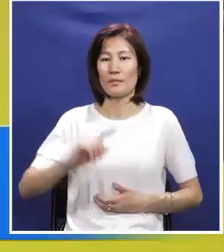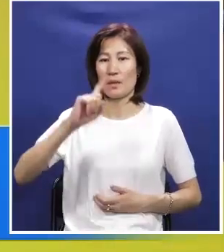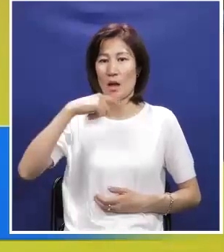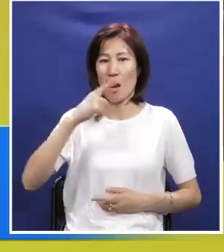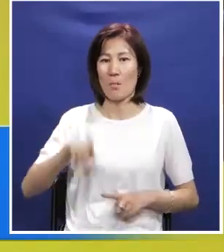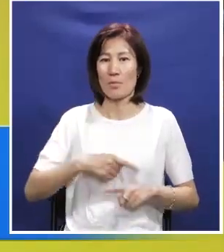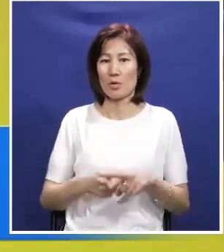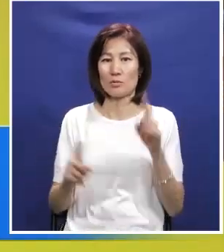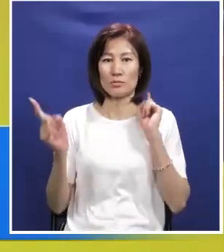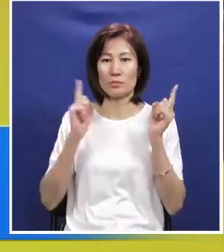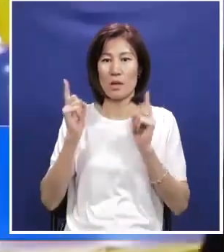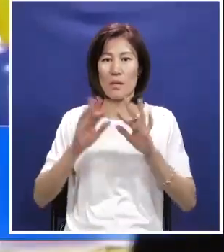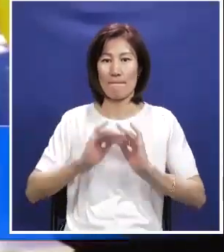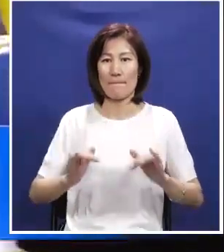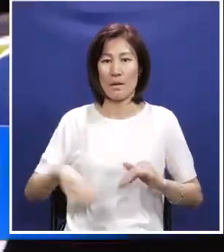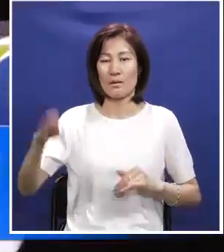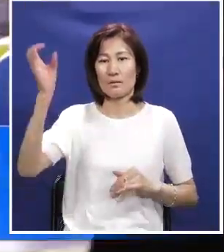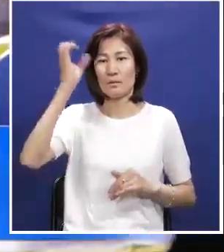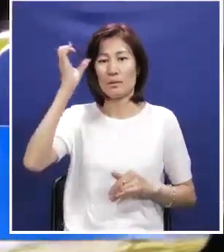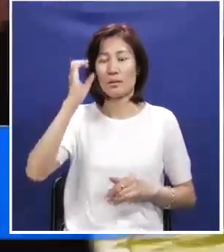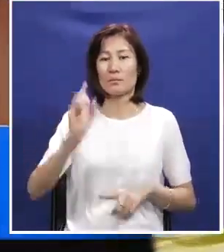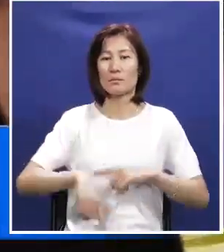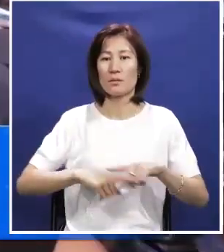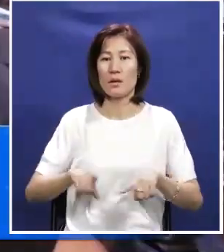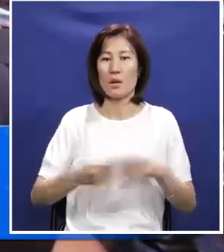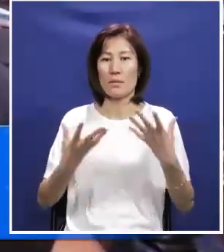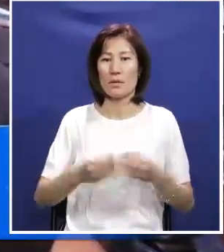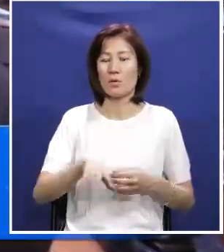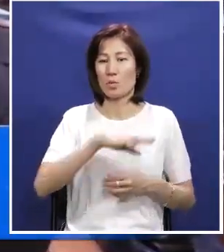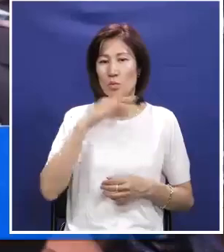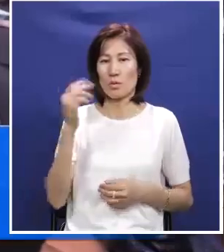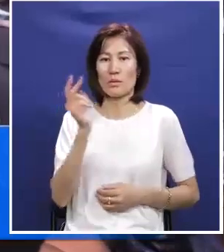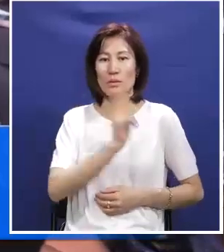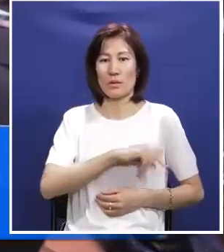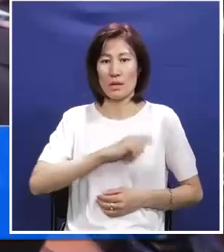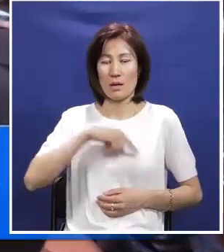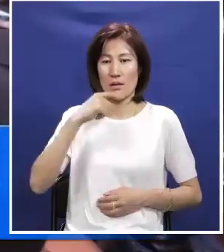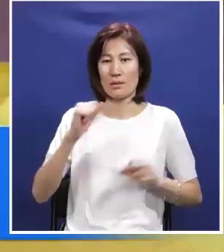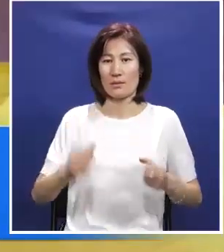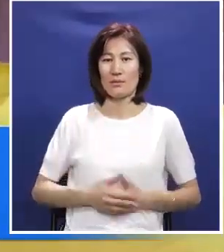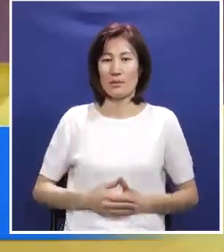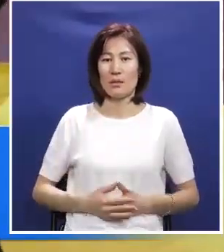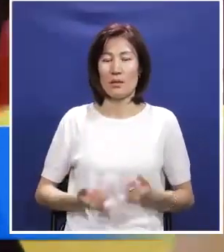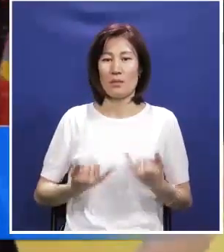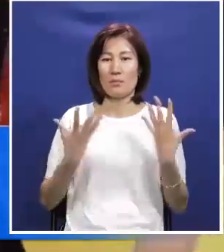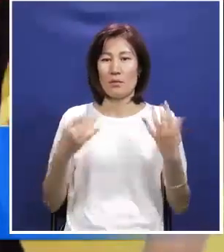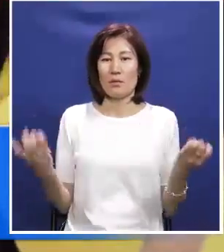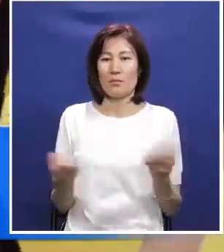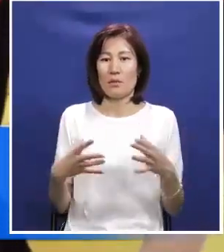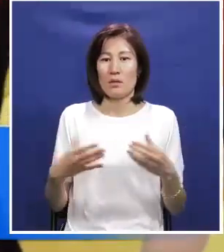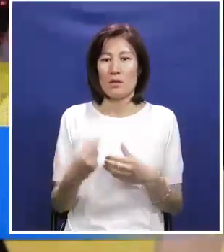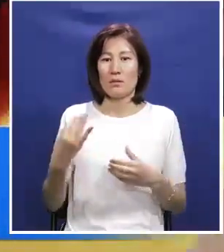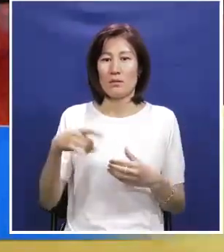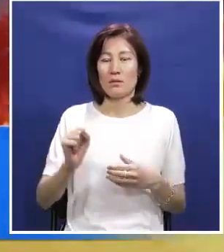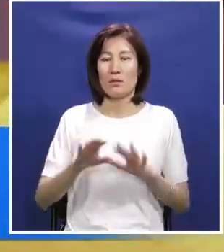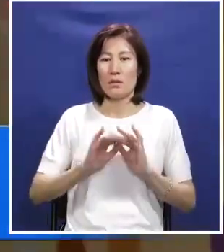айтуынша, бұл семинардың балалардың білім үдерісінің дамуына орасан зор ықпал ететіндігін тілге тиек етті. Бүгінгі күнімен осы Жан